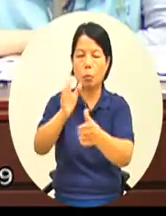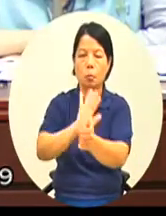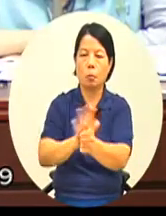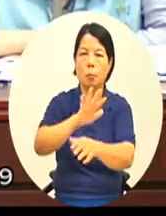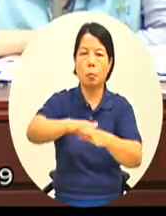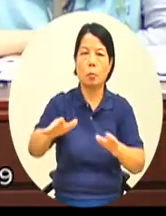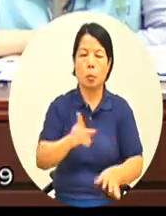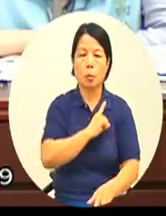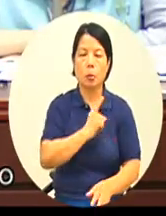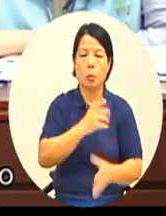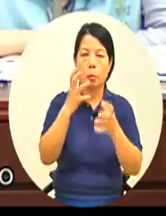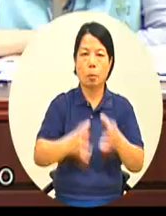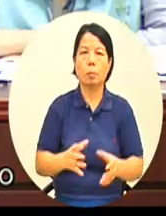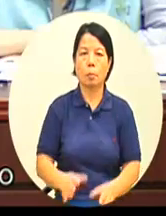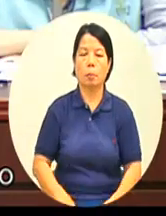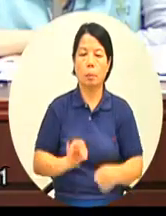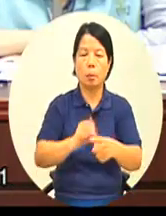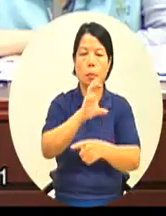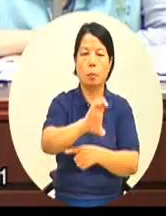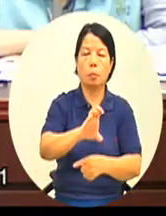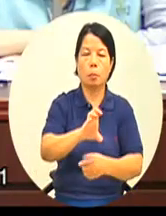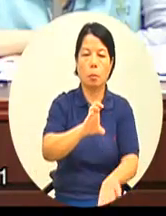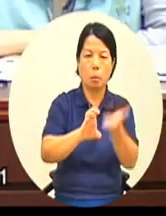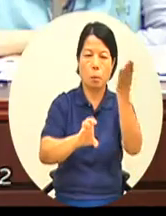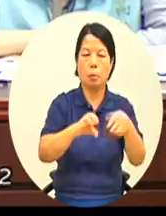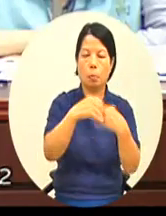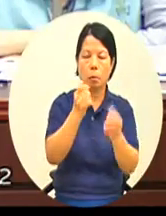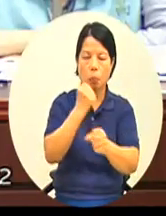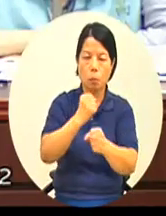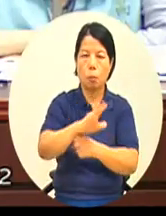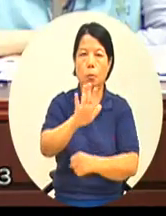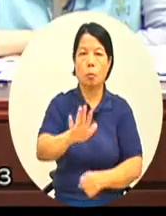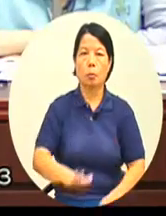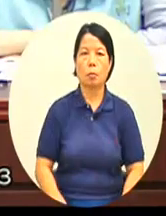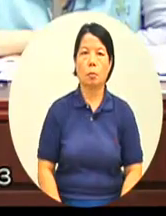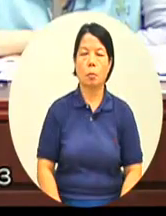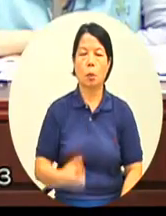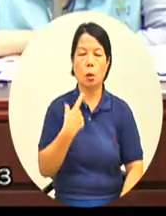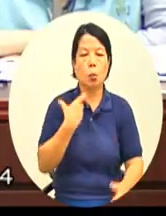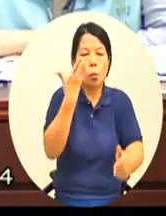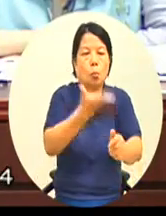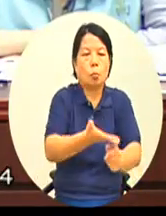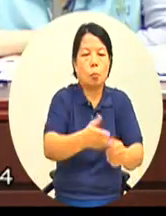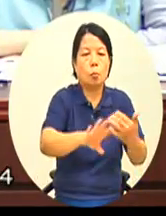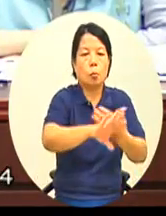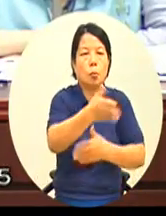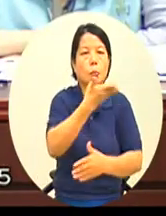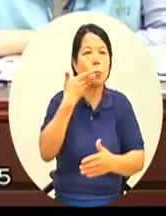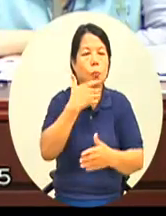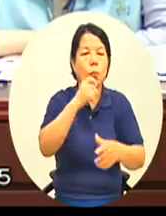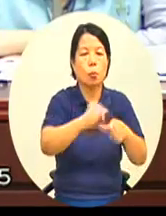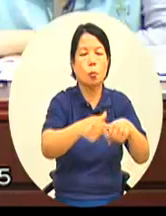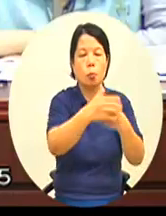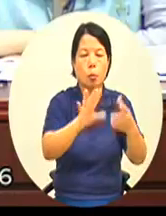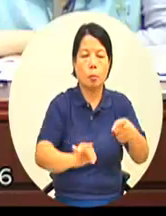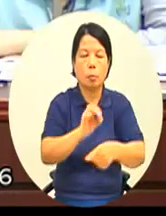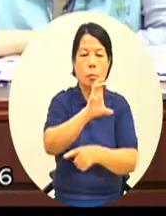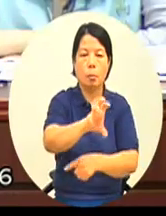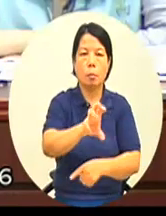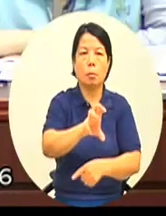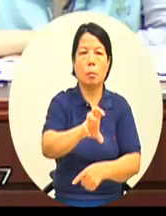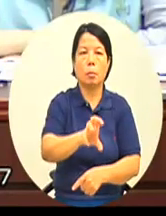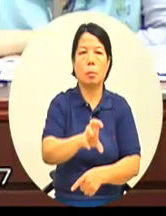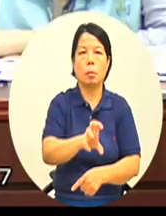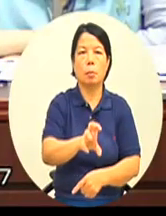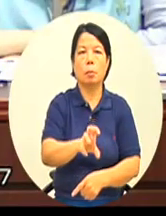己办的部分几乎都有九成以上的就业率。那在于我们委办给外面单位的也有八成以上的。